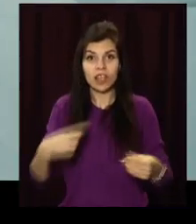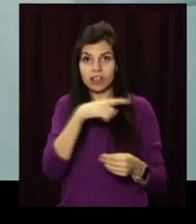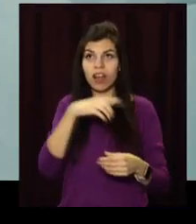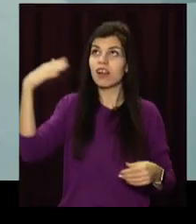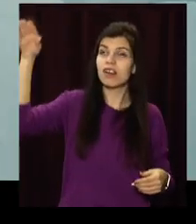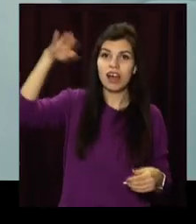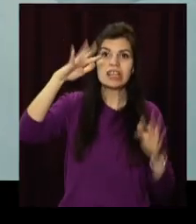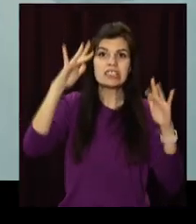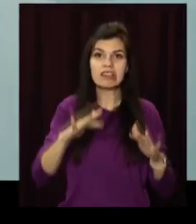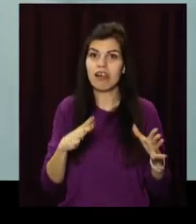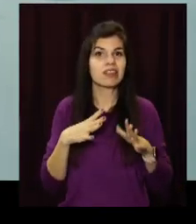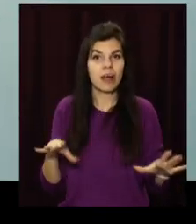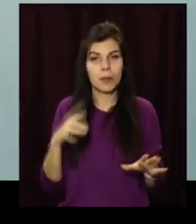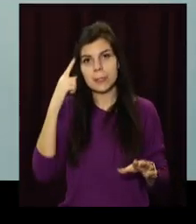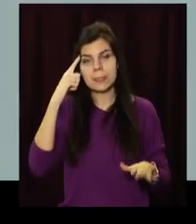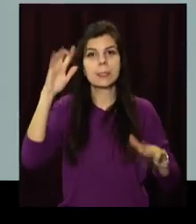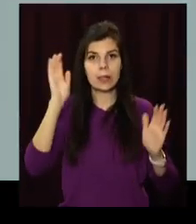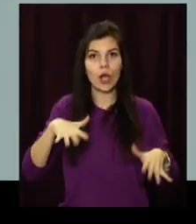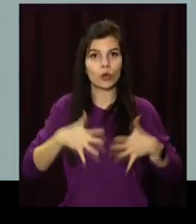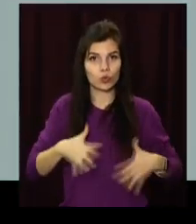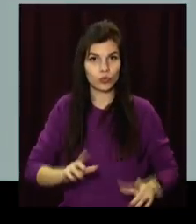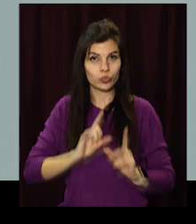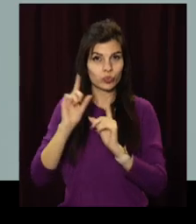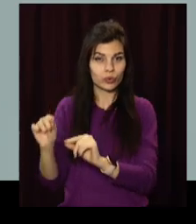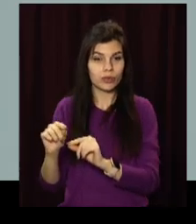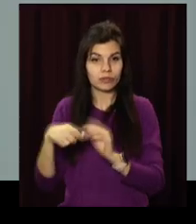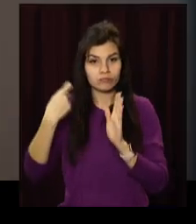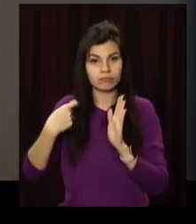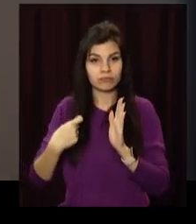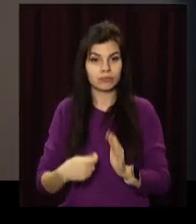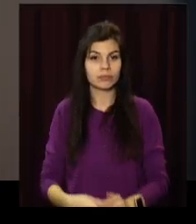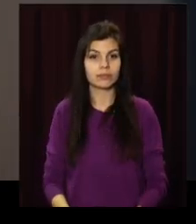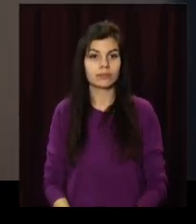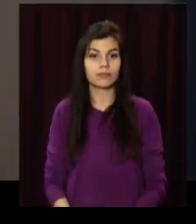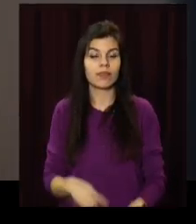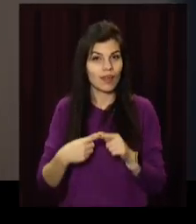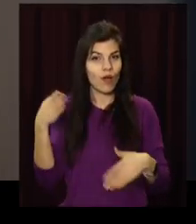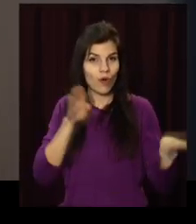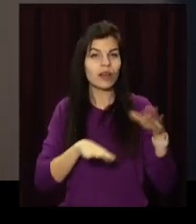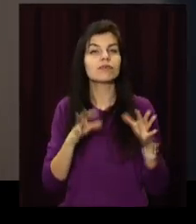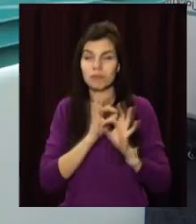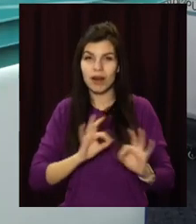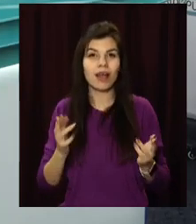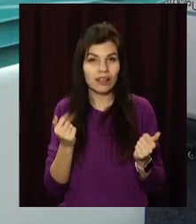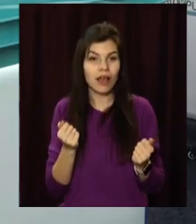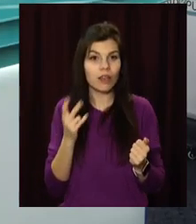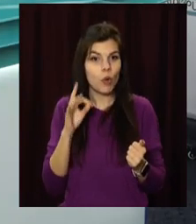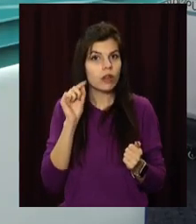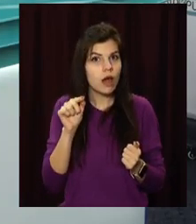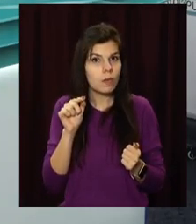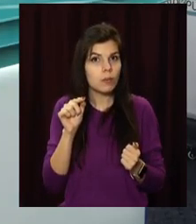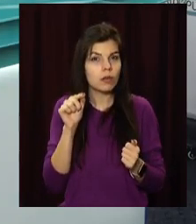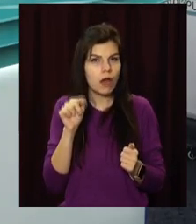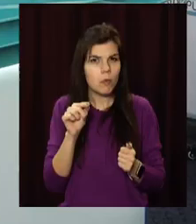краєвидів Грузії. Ця подорож буде незабутньою. Спочатку фільм хотіли знімати в Карпатах, однак навесні там